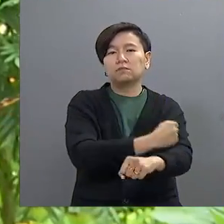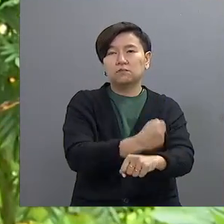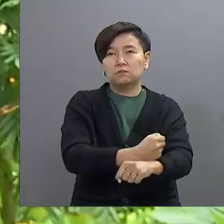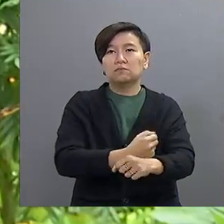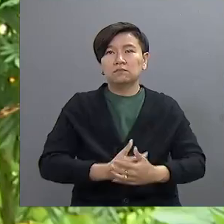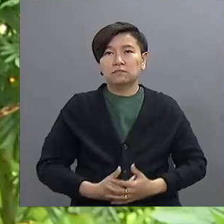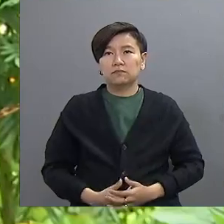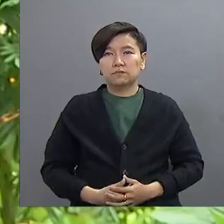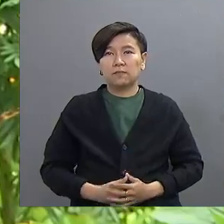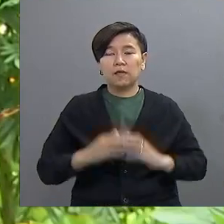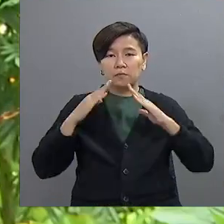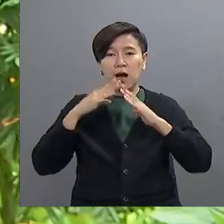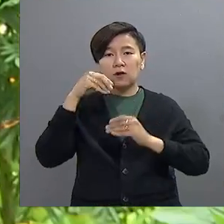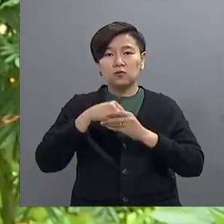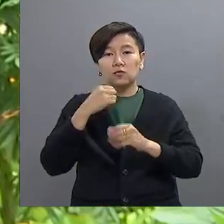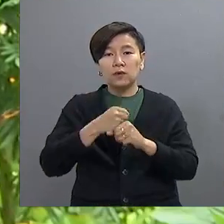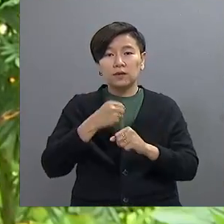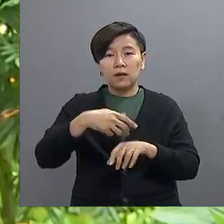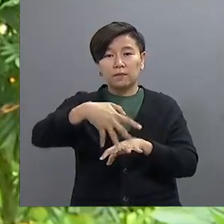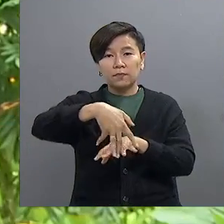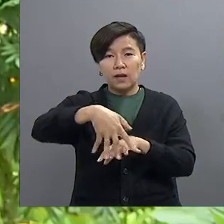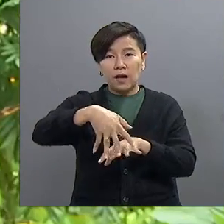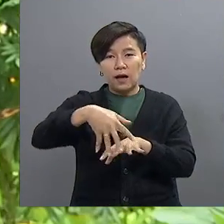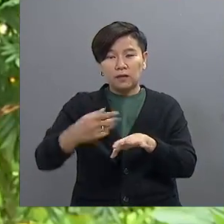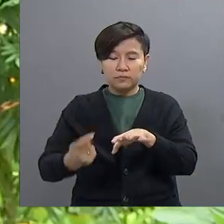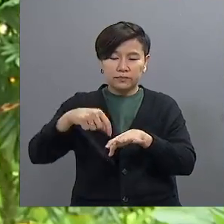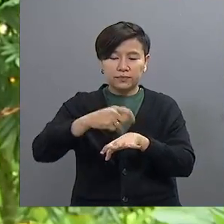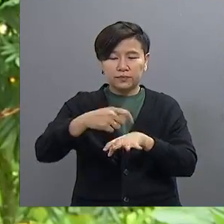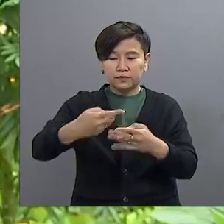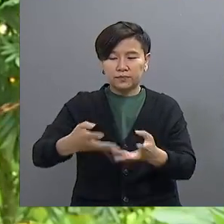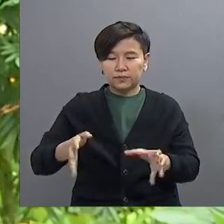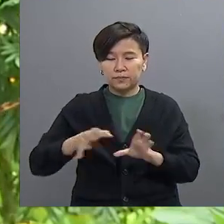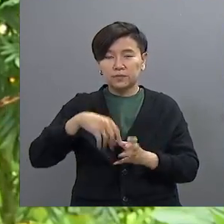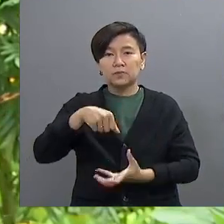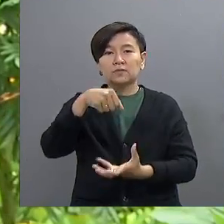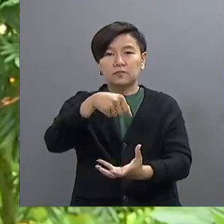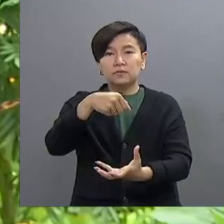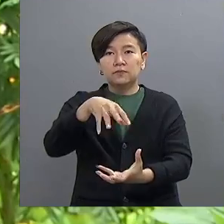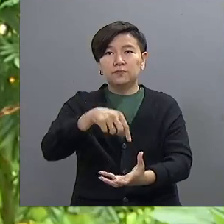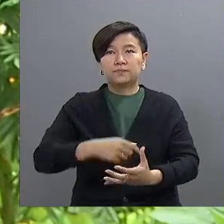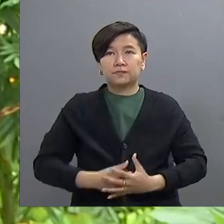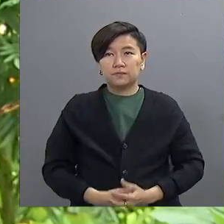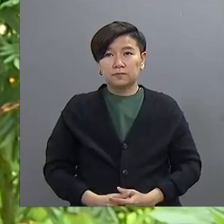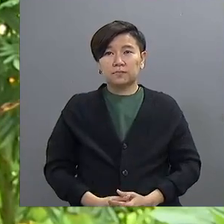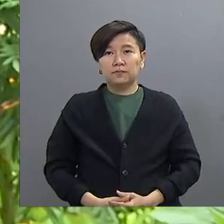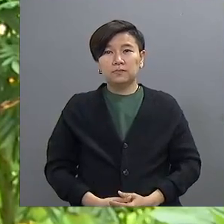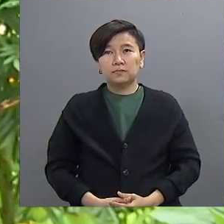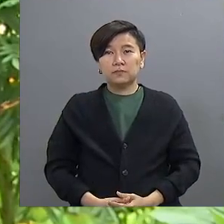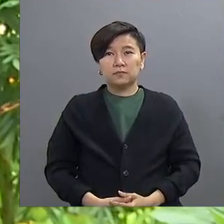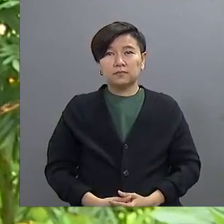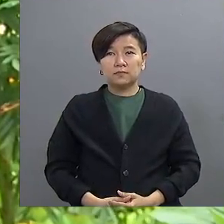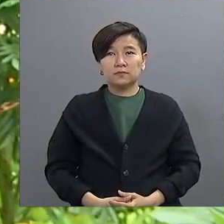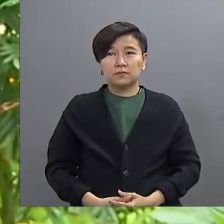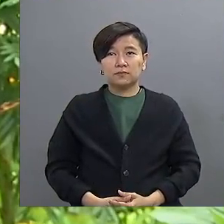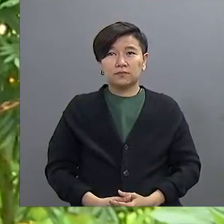ยากมีอาชีพทำที่บ้านเจ้าแล้วมันพอกระตุนรายได้บ้างเนาะจังหวะนี้ก็ใจเ